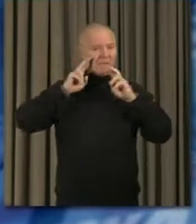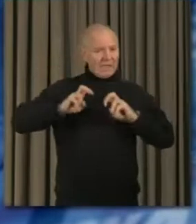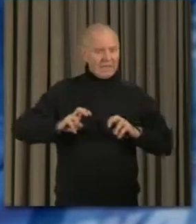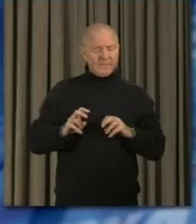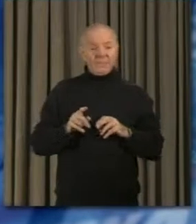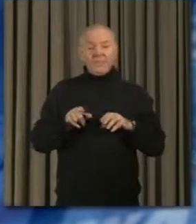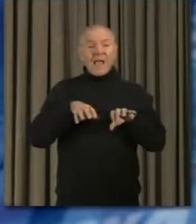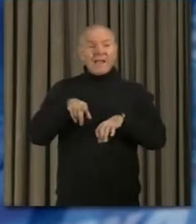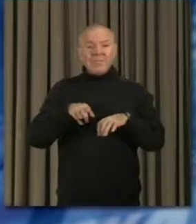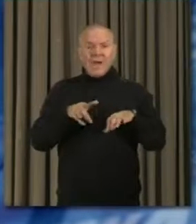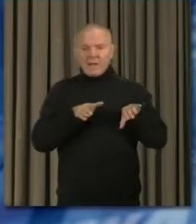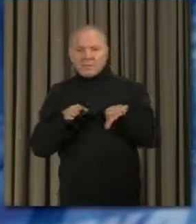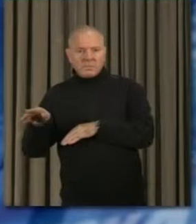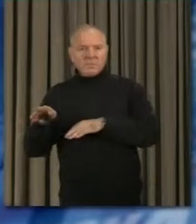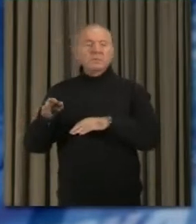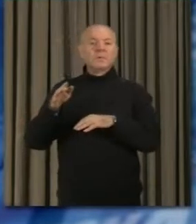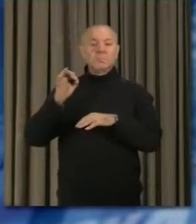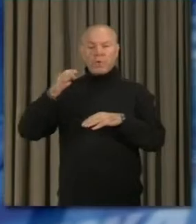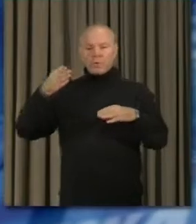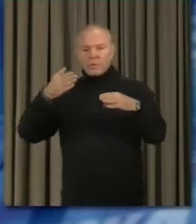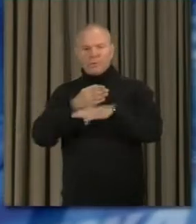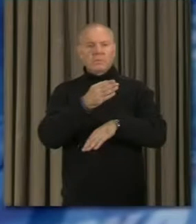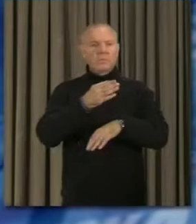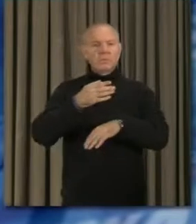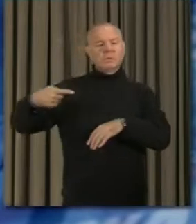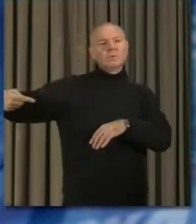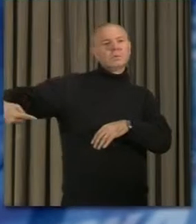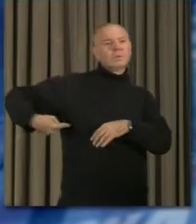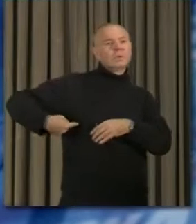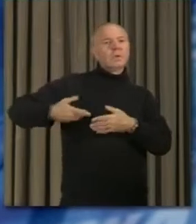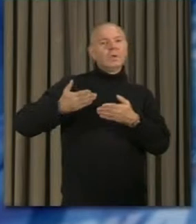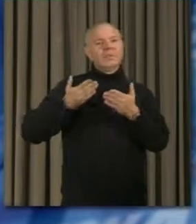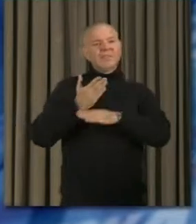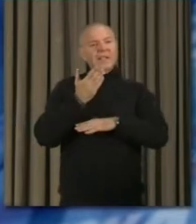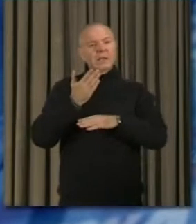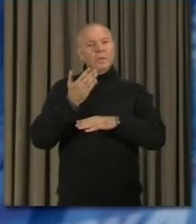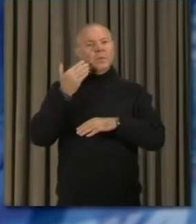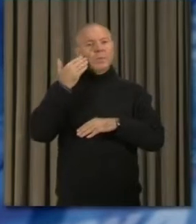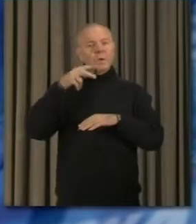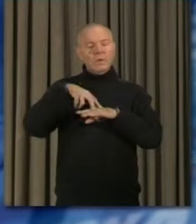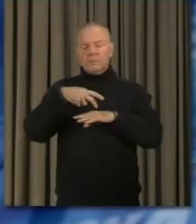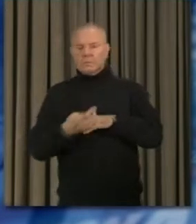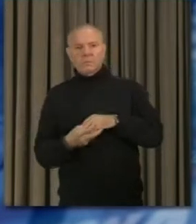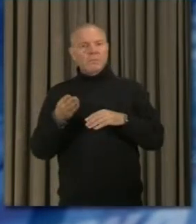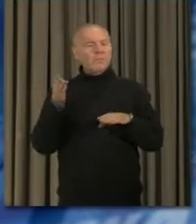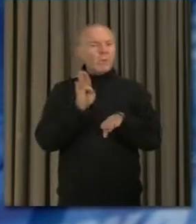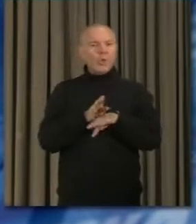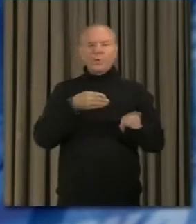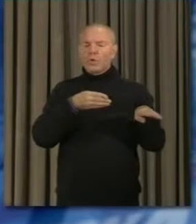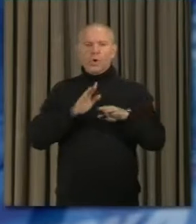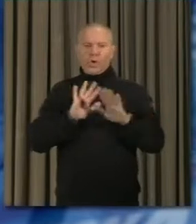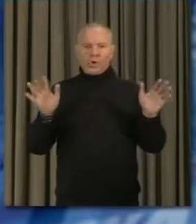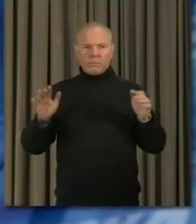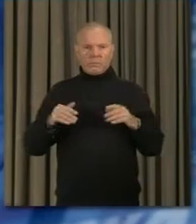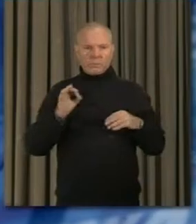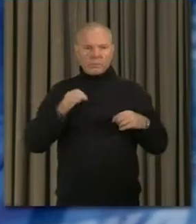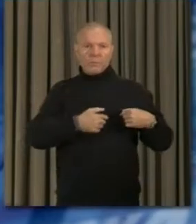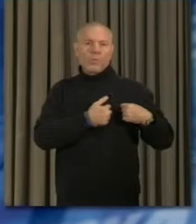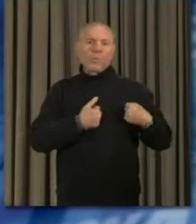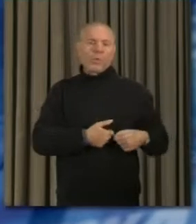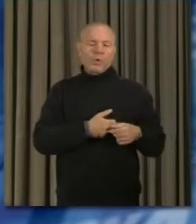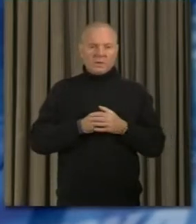mosso improvvisamente e un proiettile ha colpito Francioli sul fianco, sotto l'ascella. L'uomo si è accasciato a terra ed è morto sul colpo. Il proiettile è